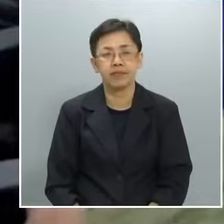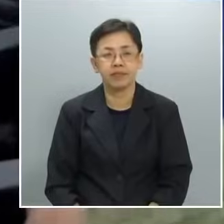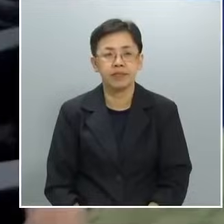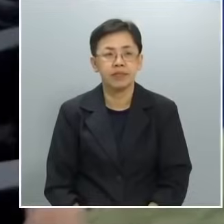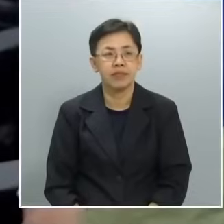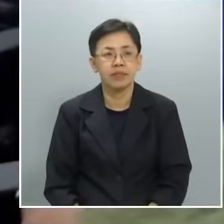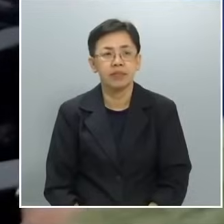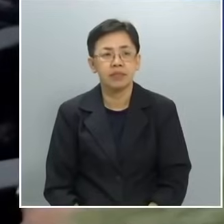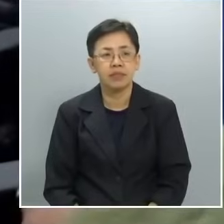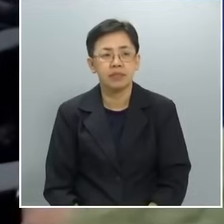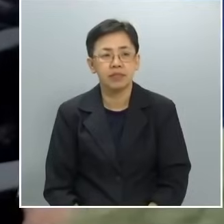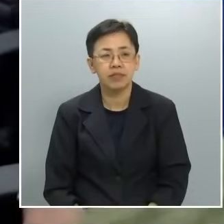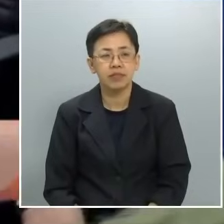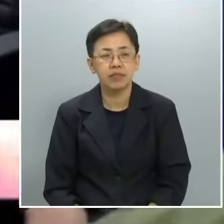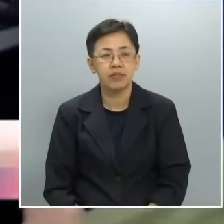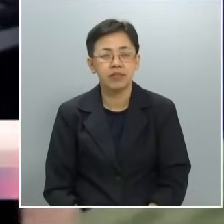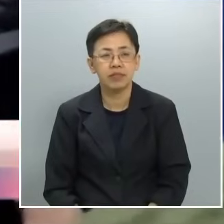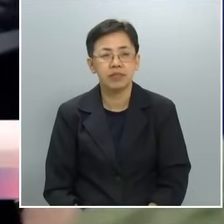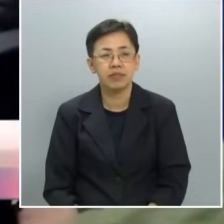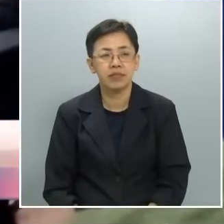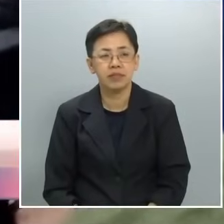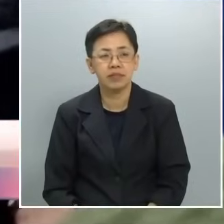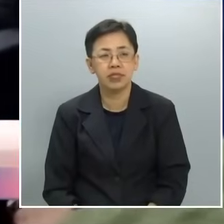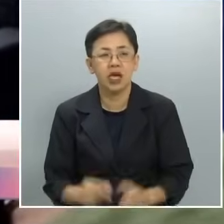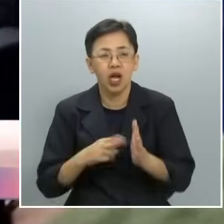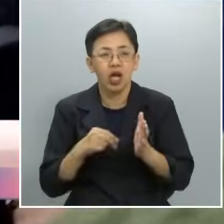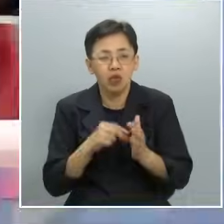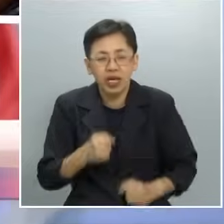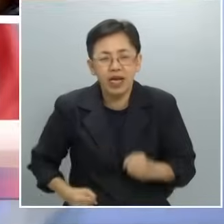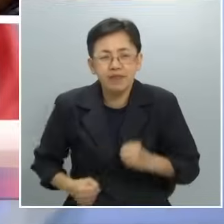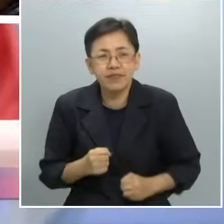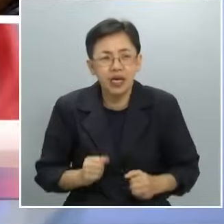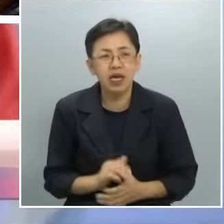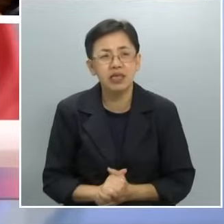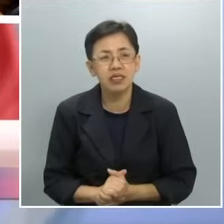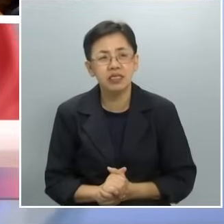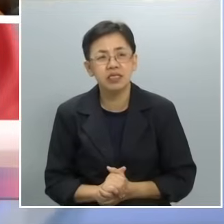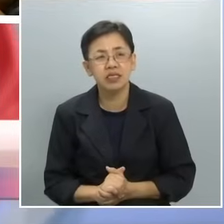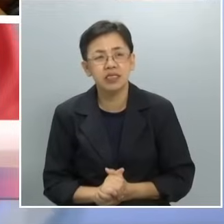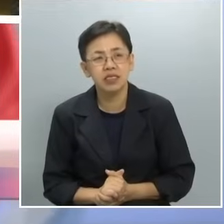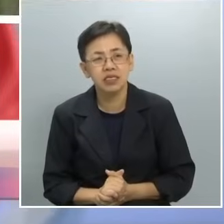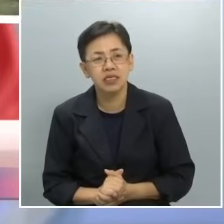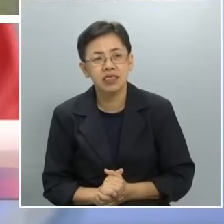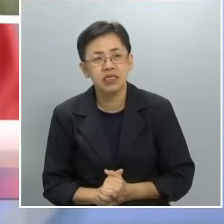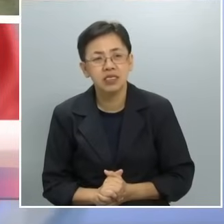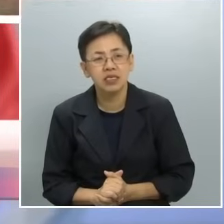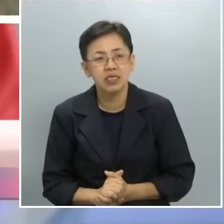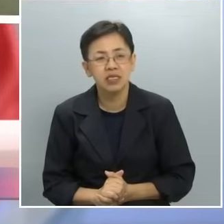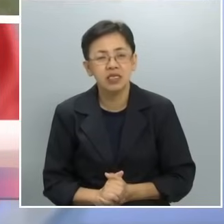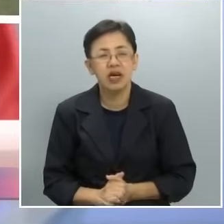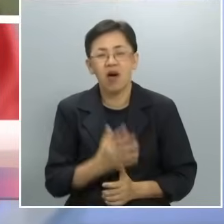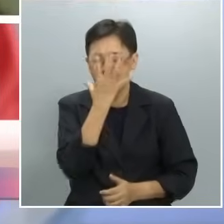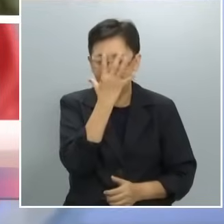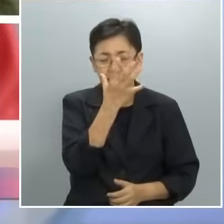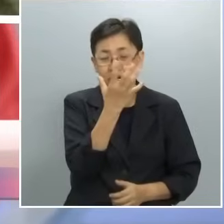เราเจอคือจุดตรงนี ้ไปเจอมันอยู่ลักษณะไหน ก็คือมันคว่ำ หรอความหน้าอยู ่